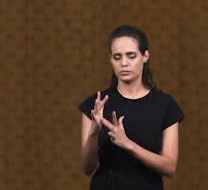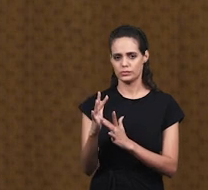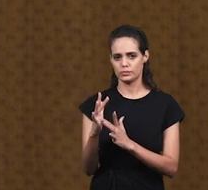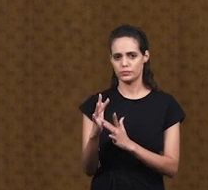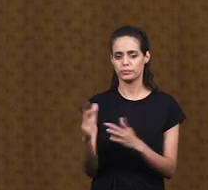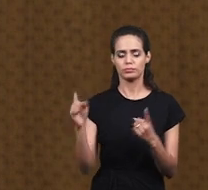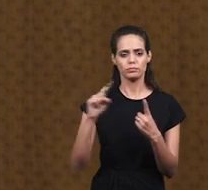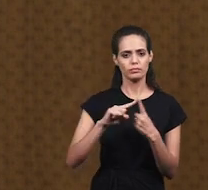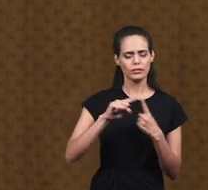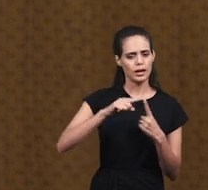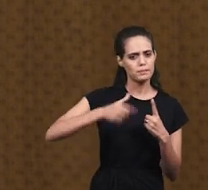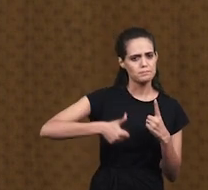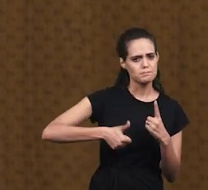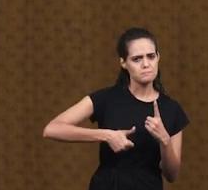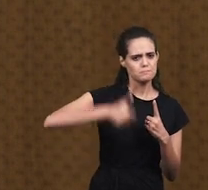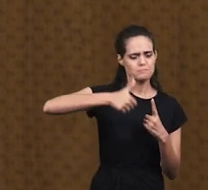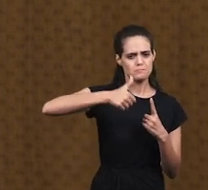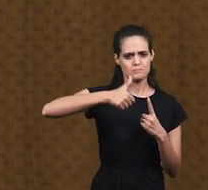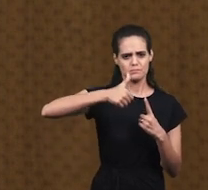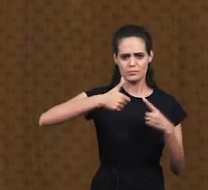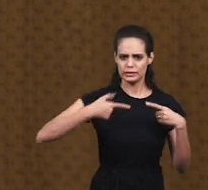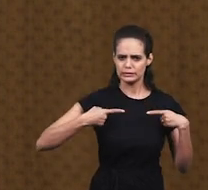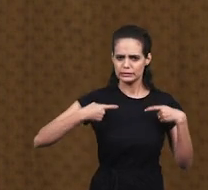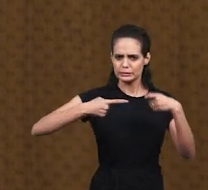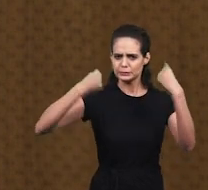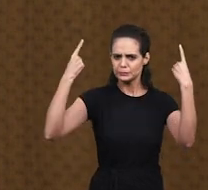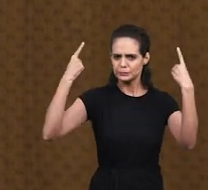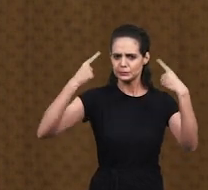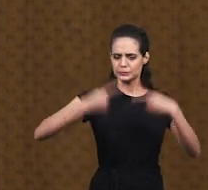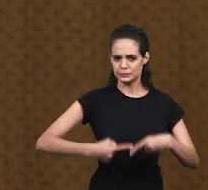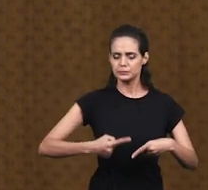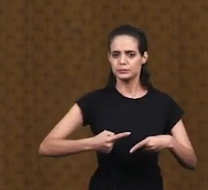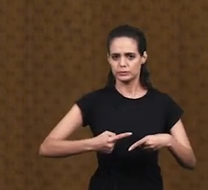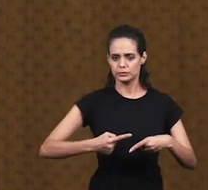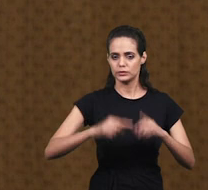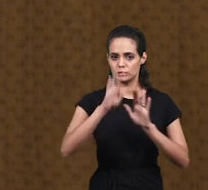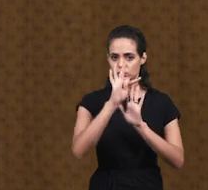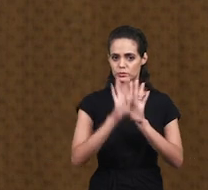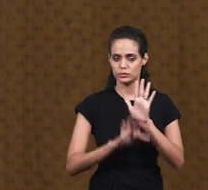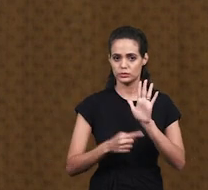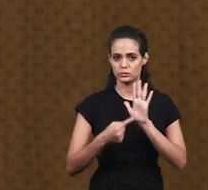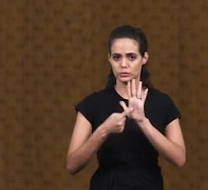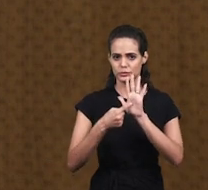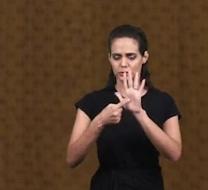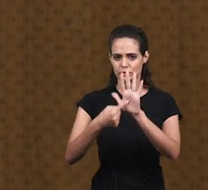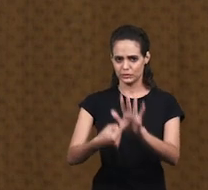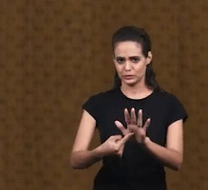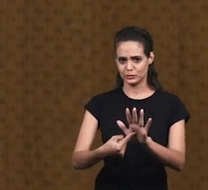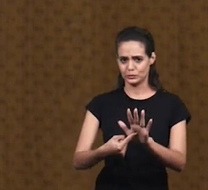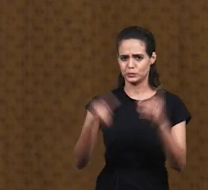bataille de David est citée dans le texte a été sa lutte contre le lion.